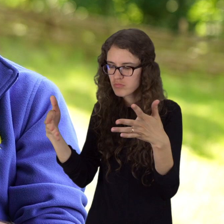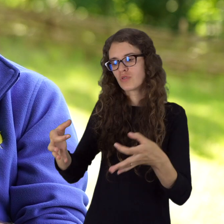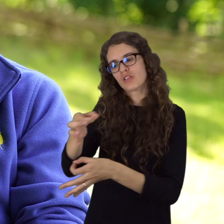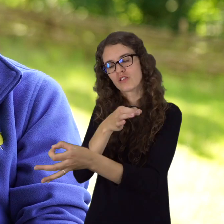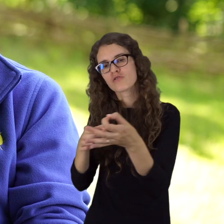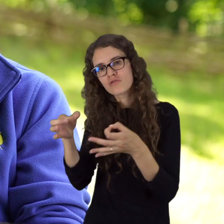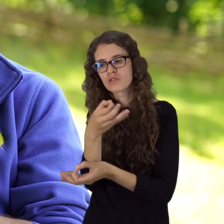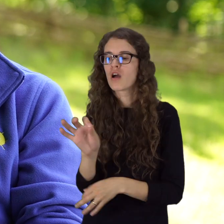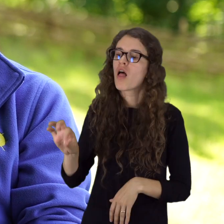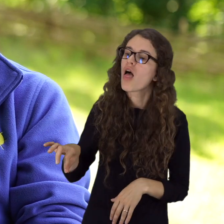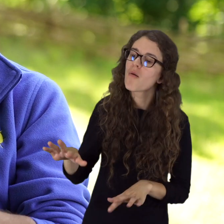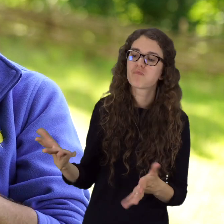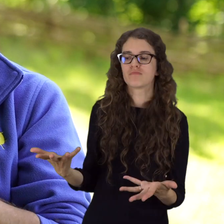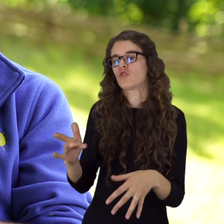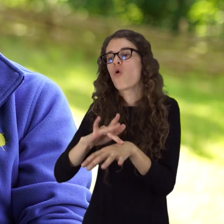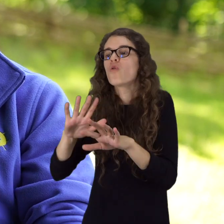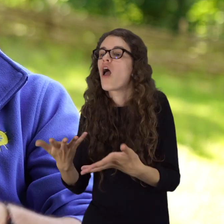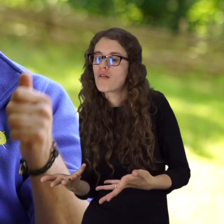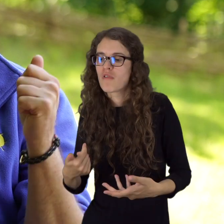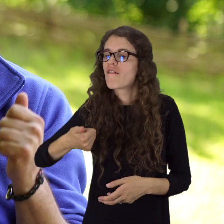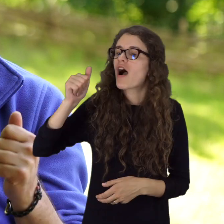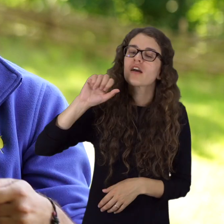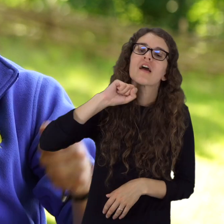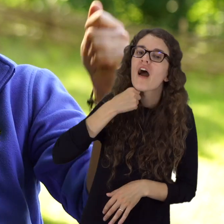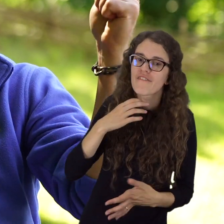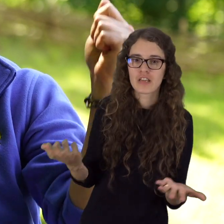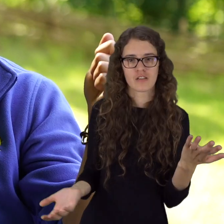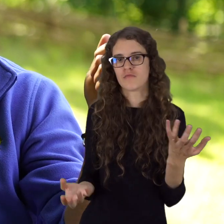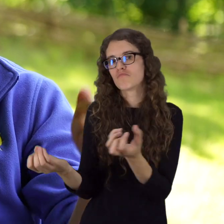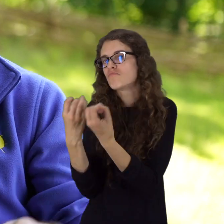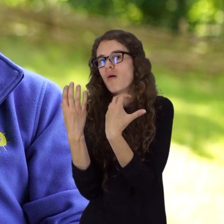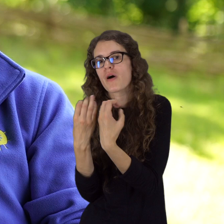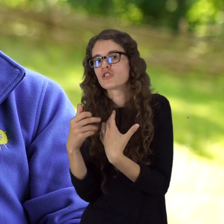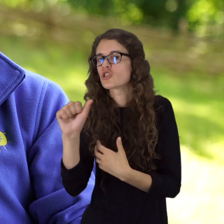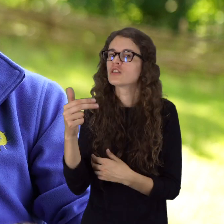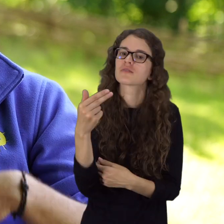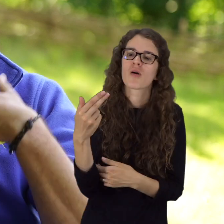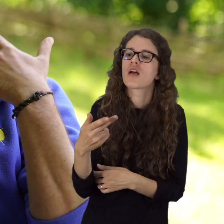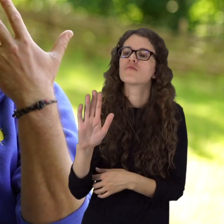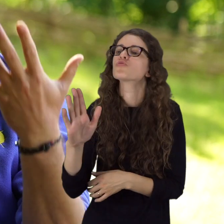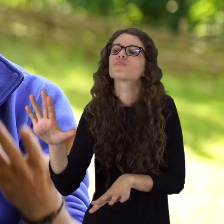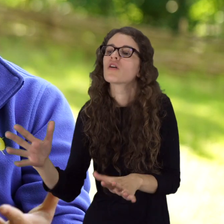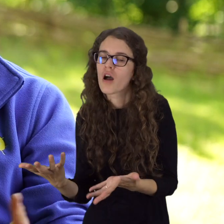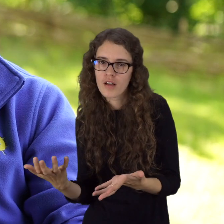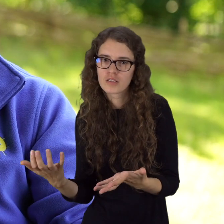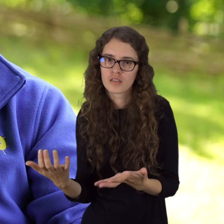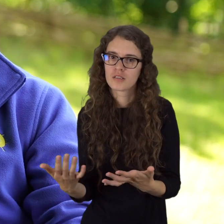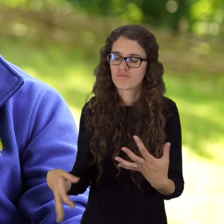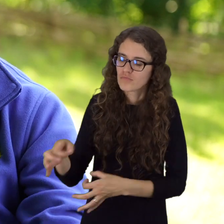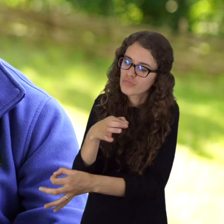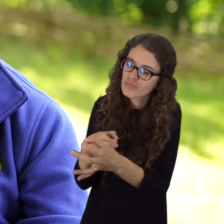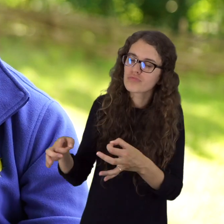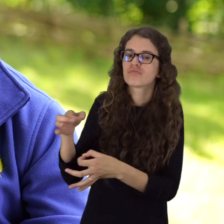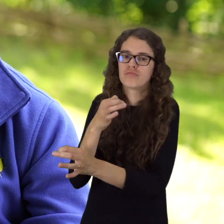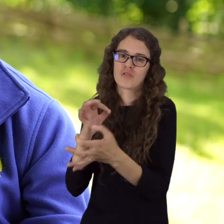skirti pokalbiui, diskusijai, kaip laikotės, parodymams, ką vakar nupiešiau, arba papasakojimam, ką veiksiu savaitgalį.